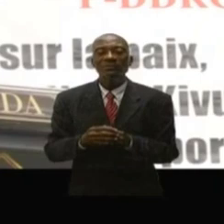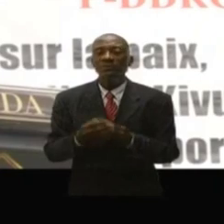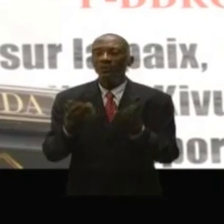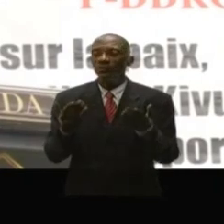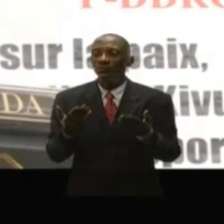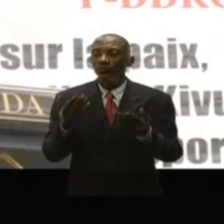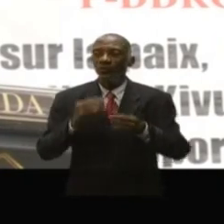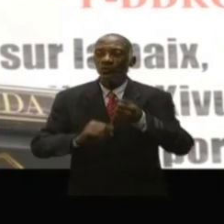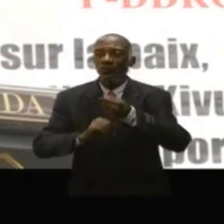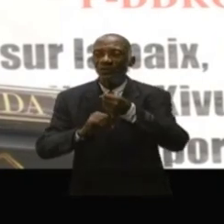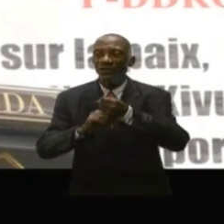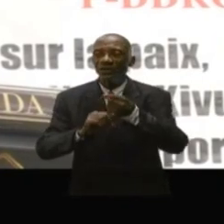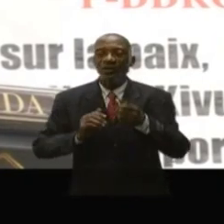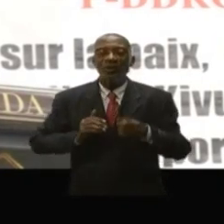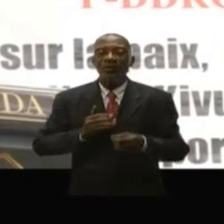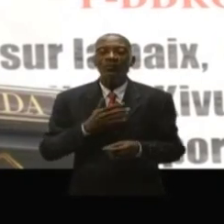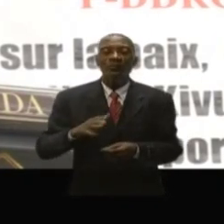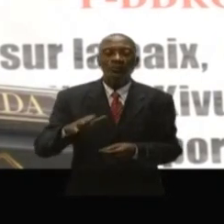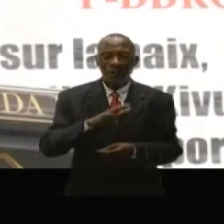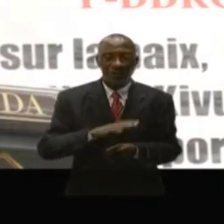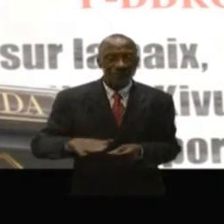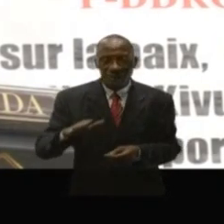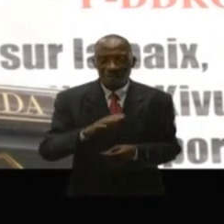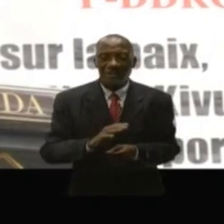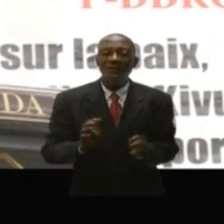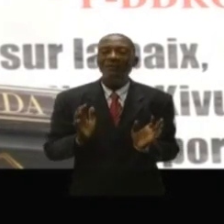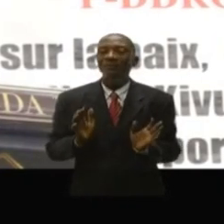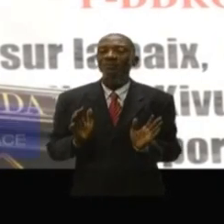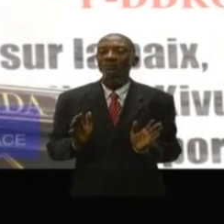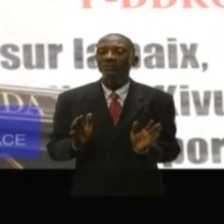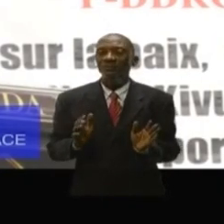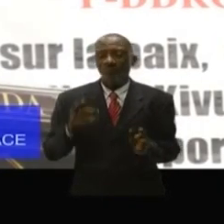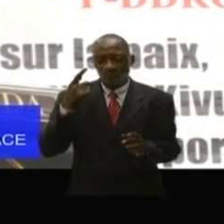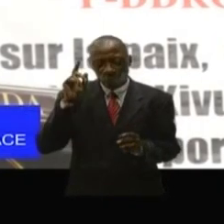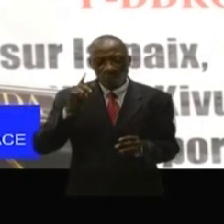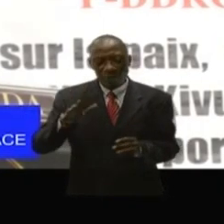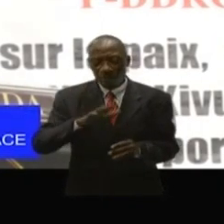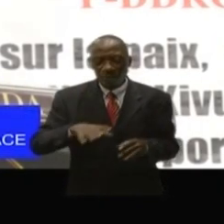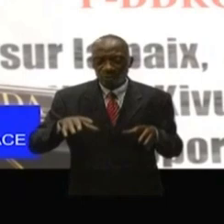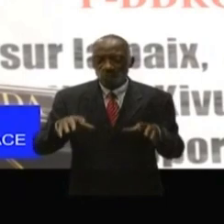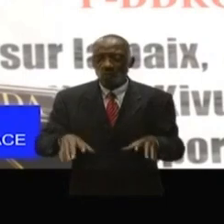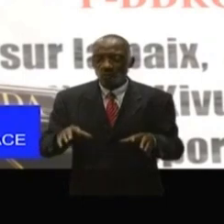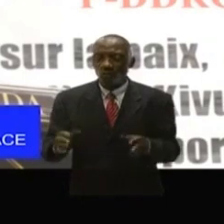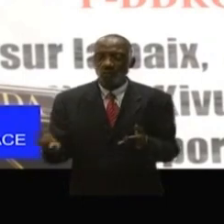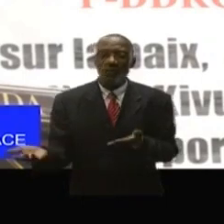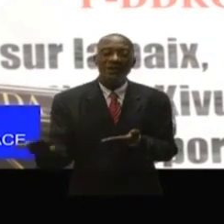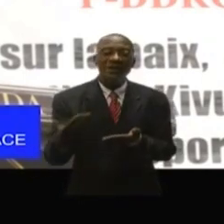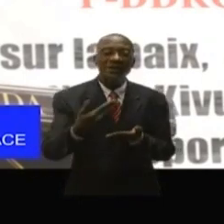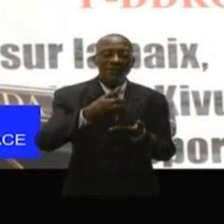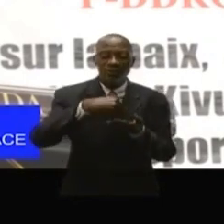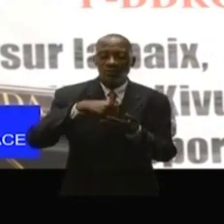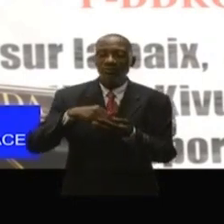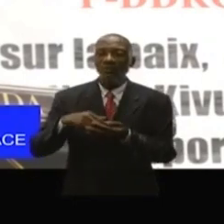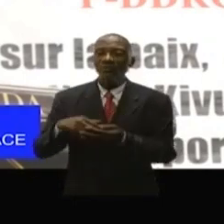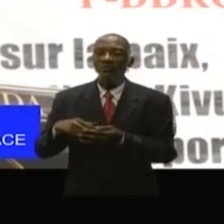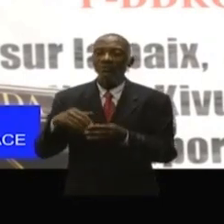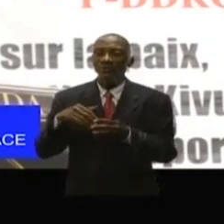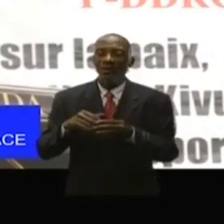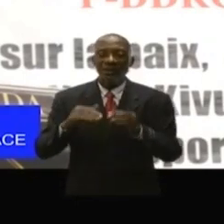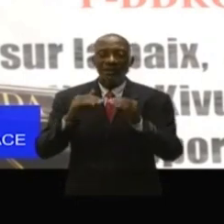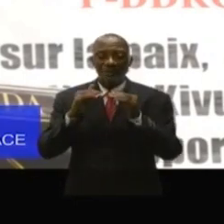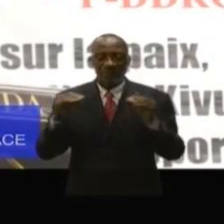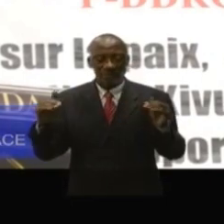provinciales et nationales comme leur contribution à la solution pour le retour de la paix dans